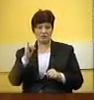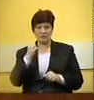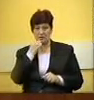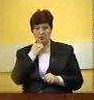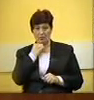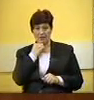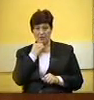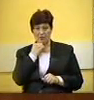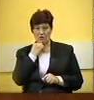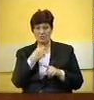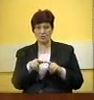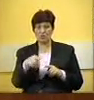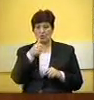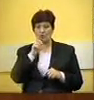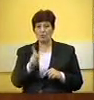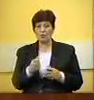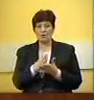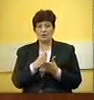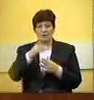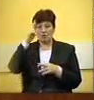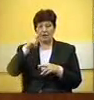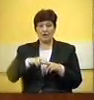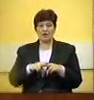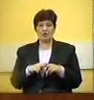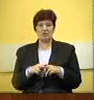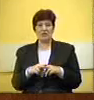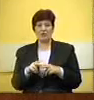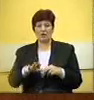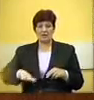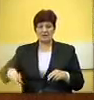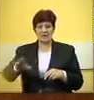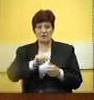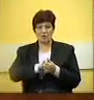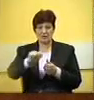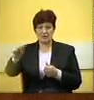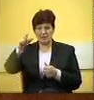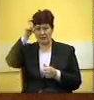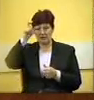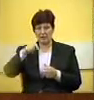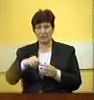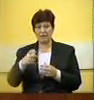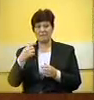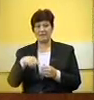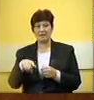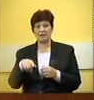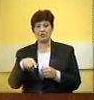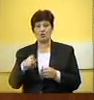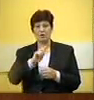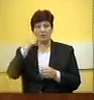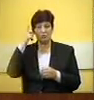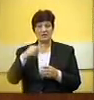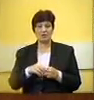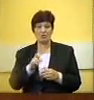pravu, zato što to mora biti rešavano na teritoriji cele Srbije, ali to